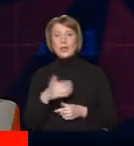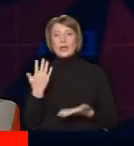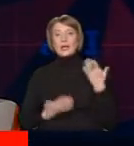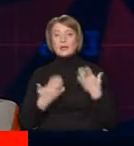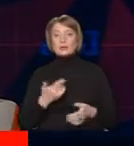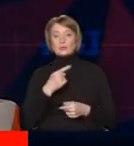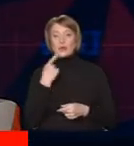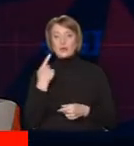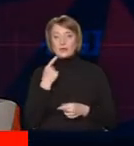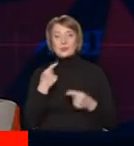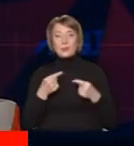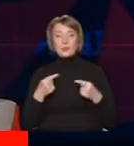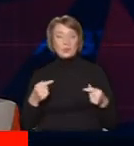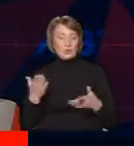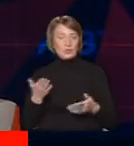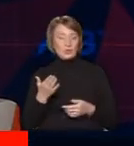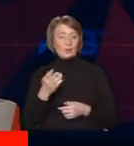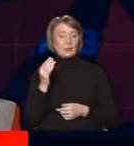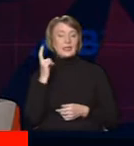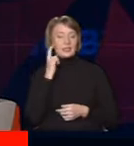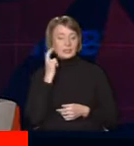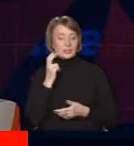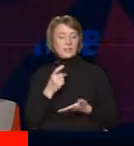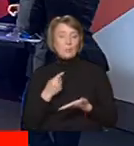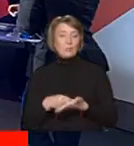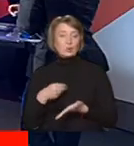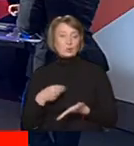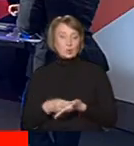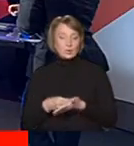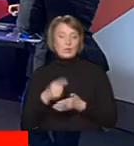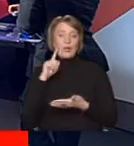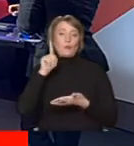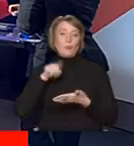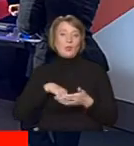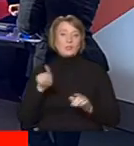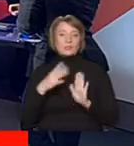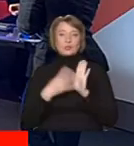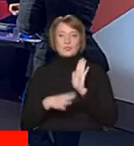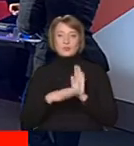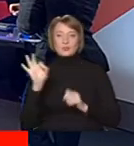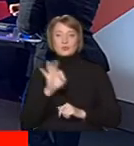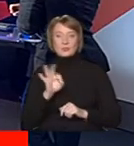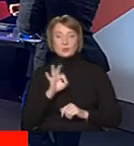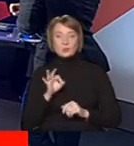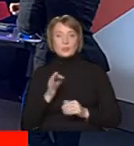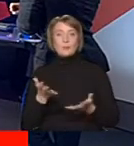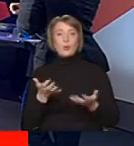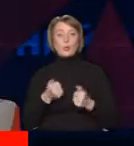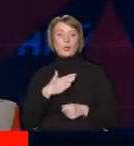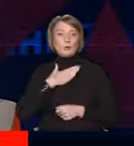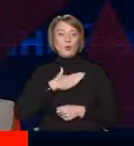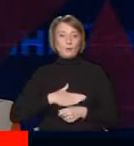говоримо про пріоритети міського бюджету, так? Я думаю, я впевнений в тому, що 90% киян обрали би більш комфортний